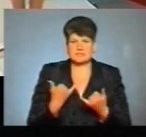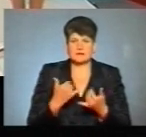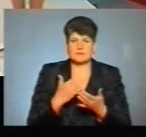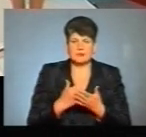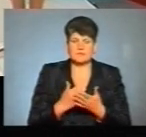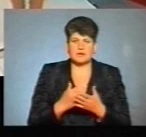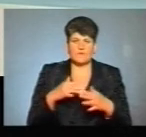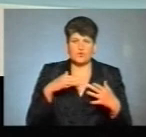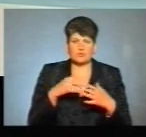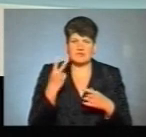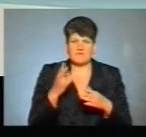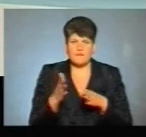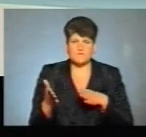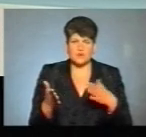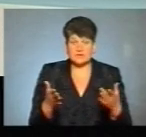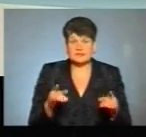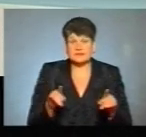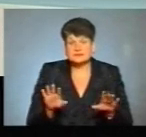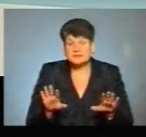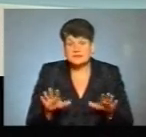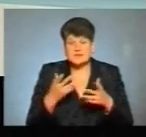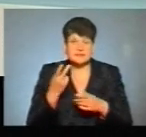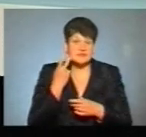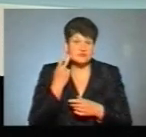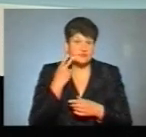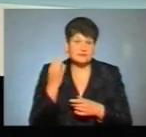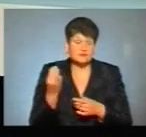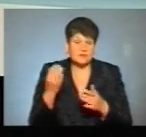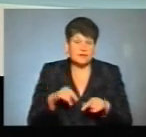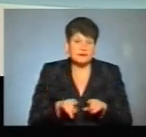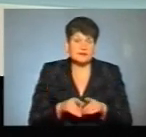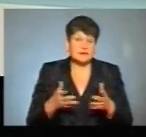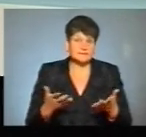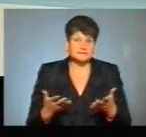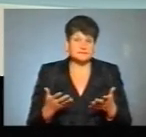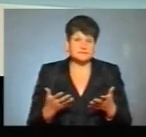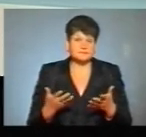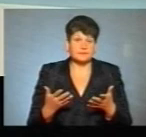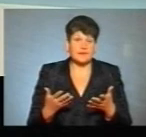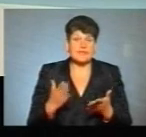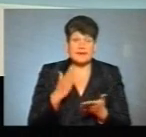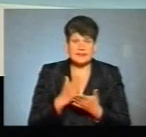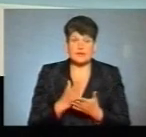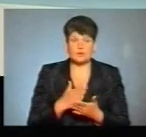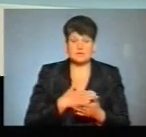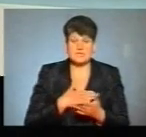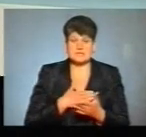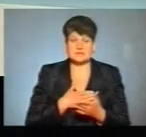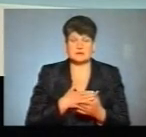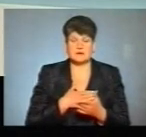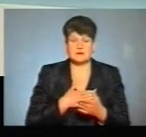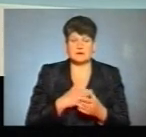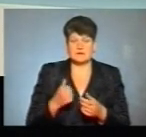ми воюємо на два фронти, і так історично чомусь складається назавжди. І є наші бойові підрозділи,